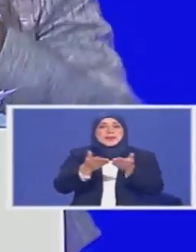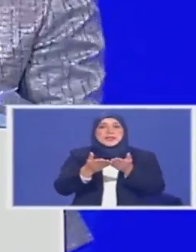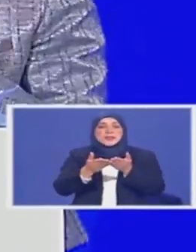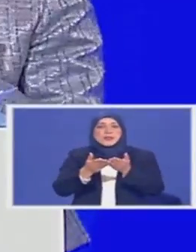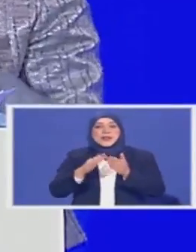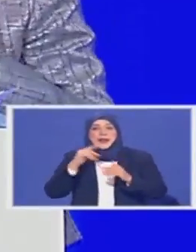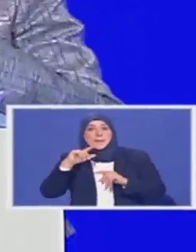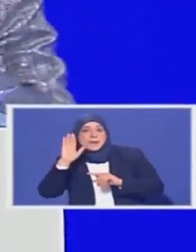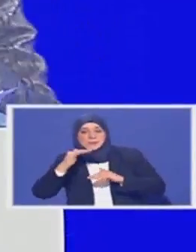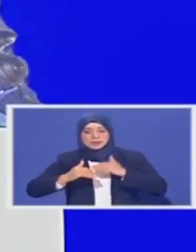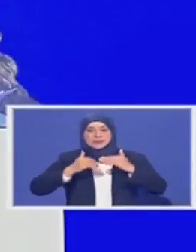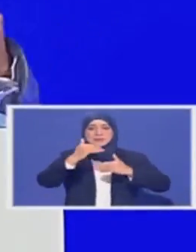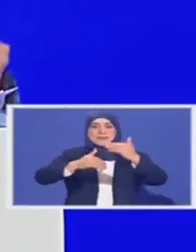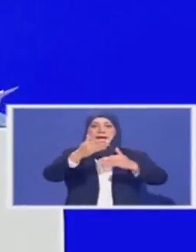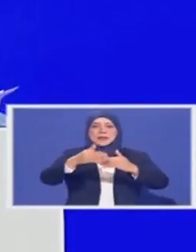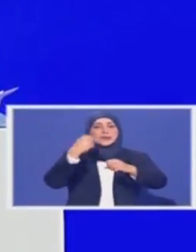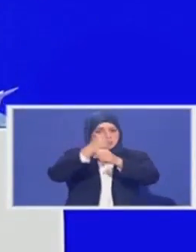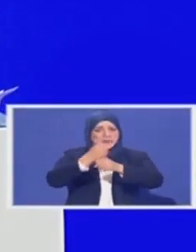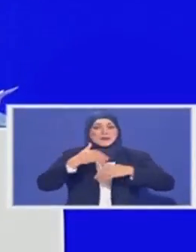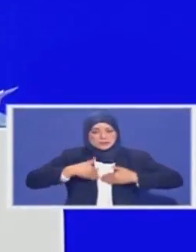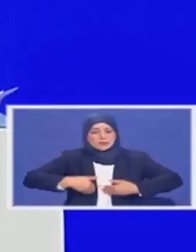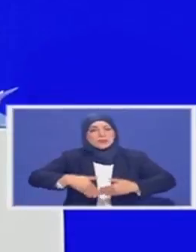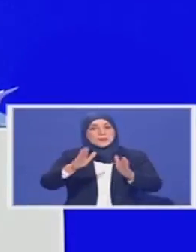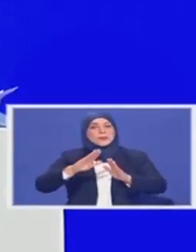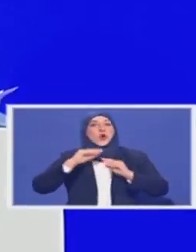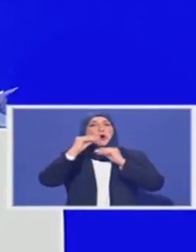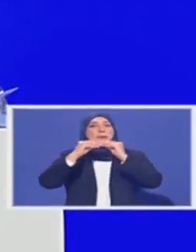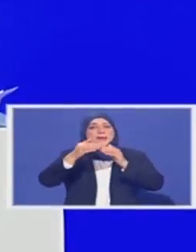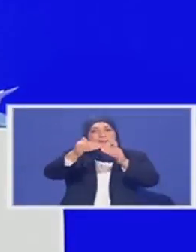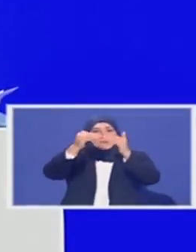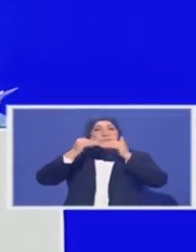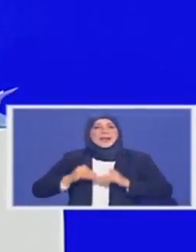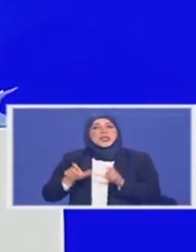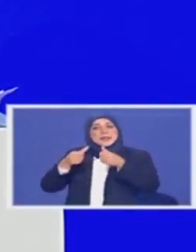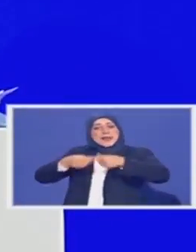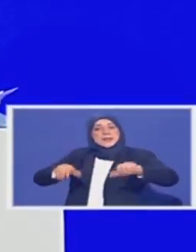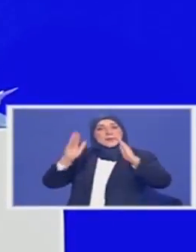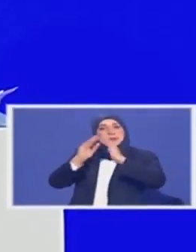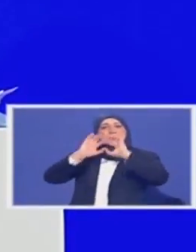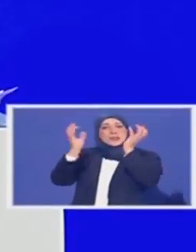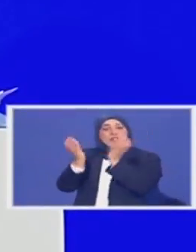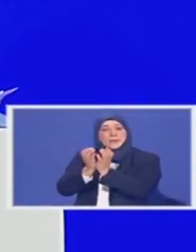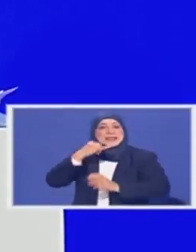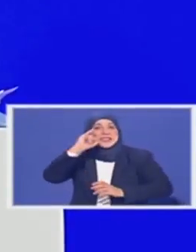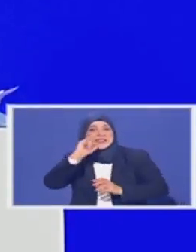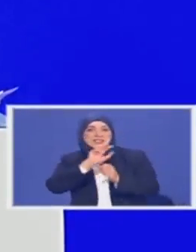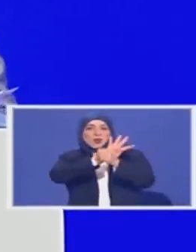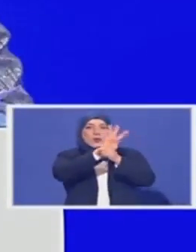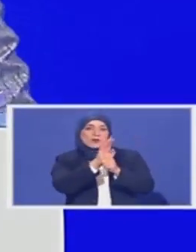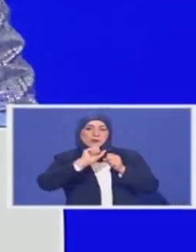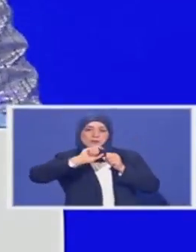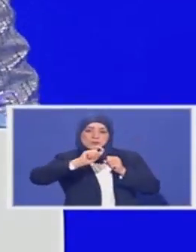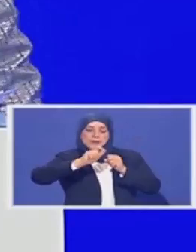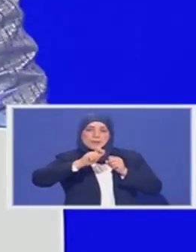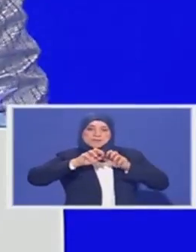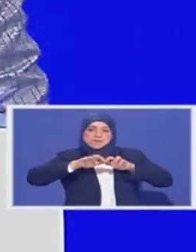أما نقدموا ونحلوا، أما معناها لا قدر الله إذا كان ثم تفشي الوباء الرجوع إلى